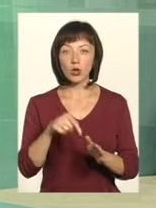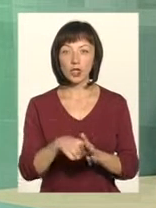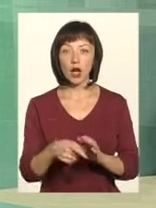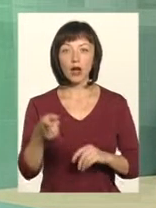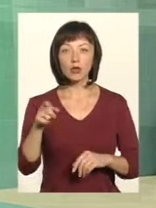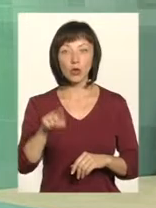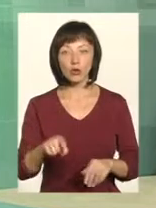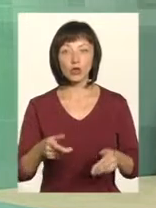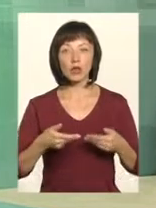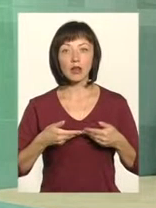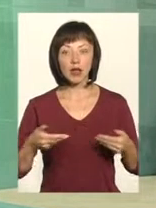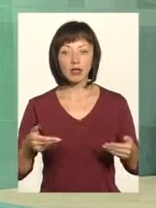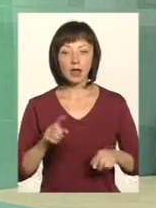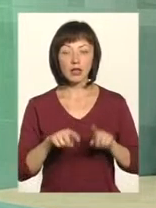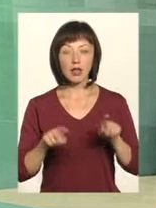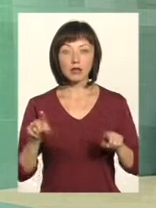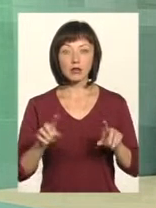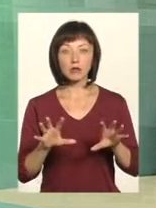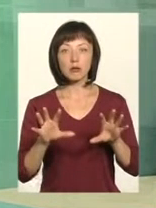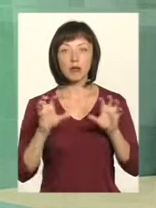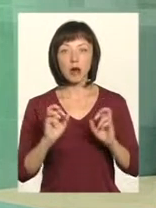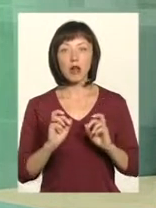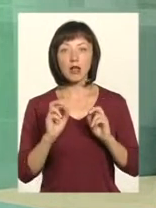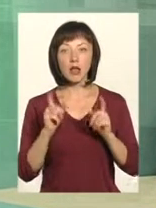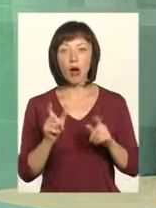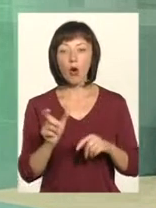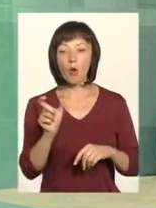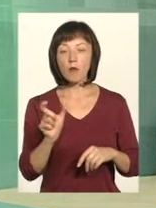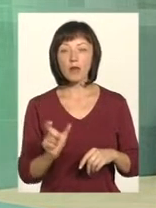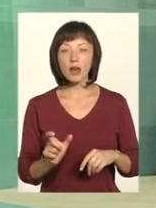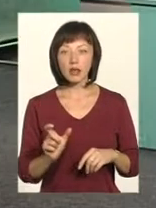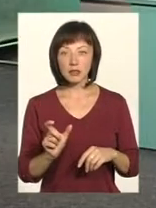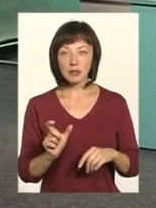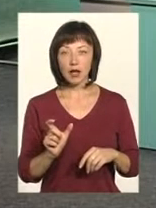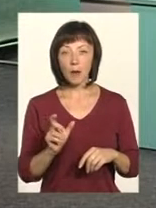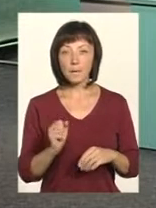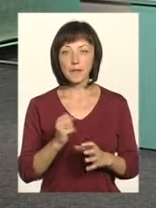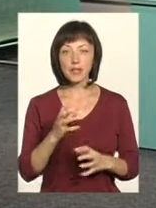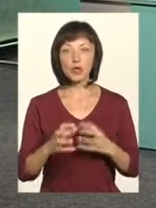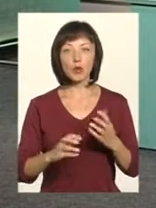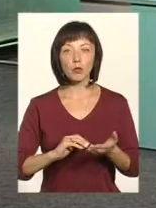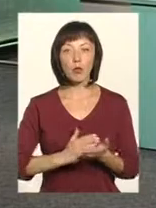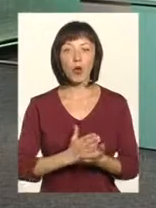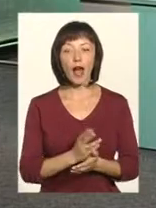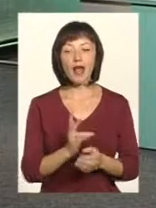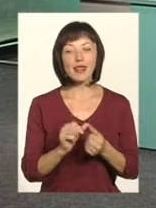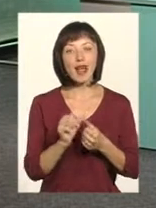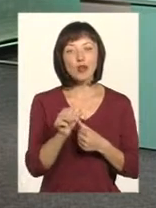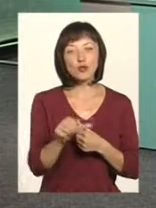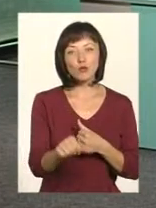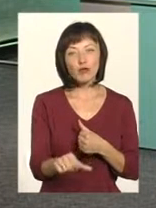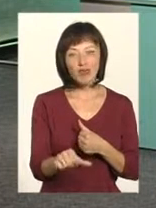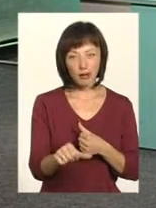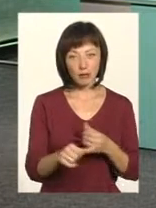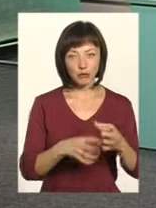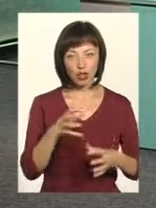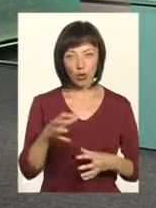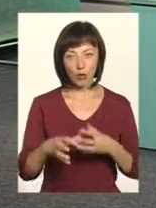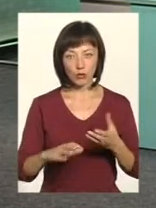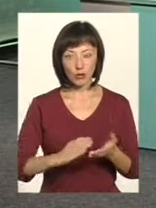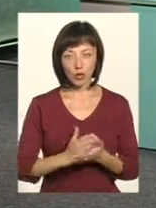нас дехто сприймає як об'єкт міжнародної політики, а не як суб'єкт міжнародної політики. Скажу більше,